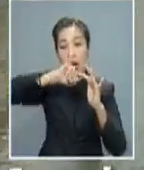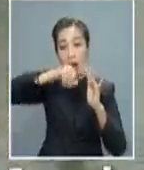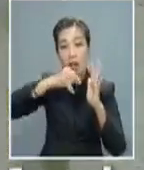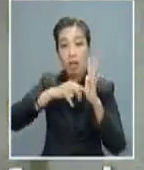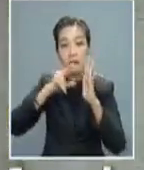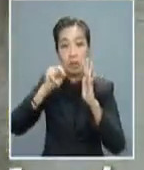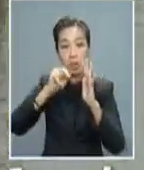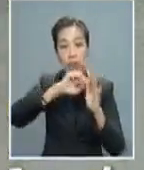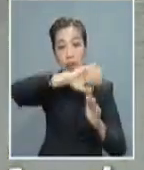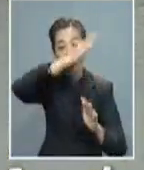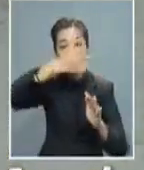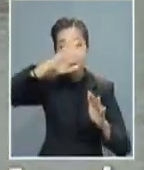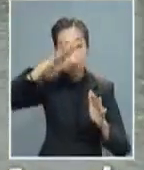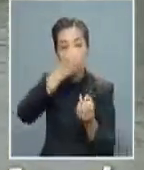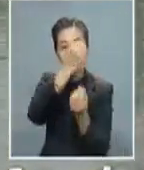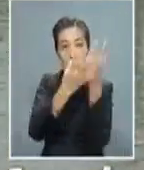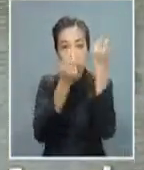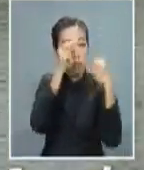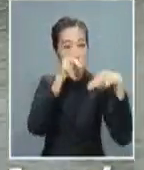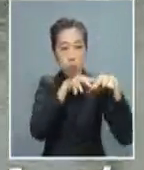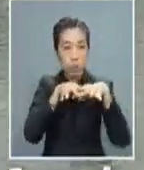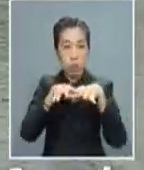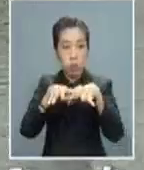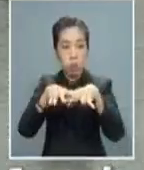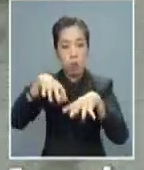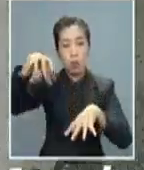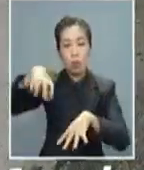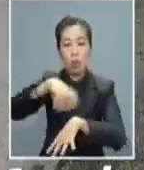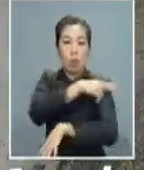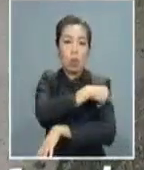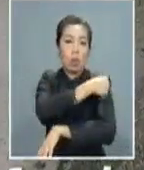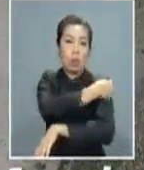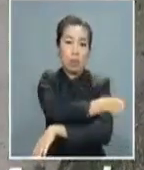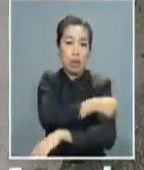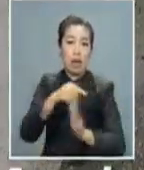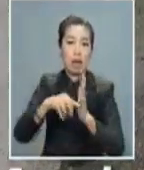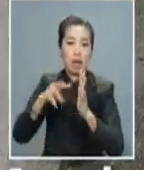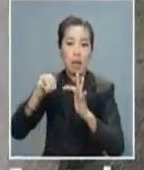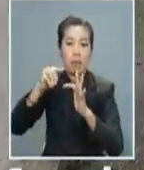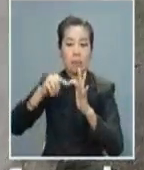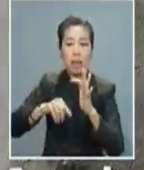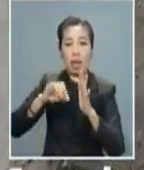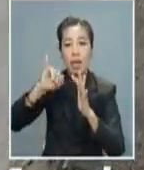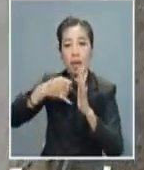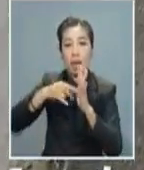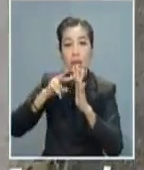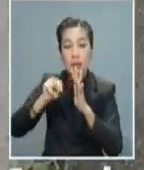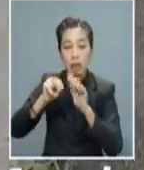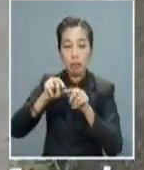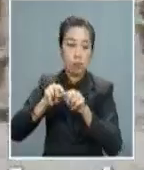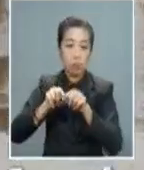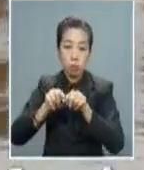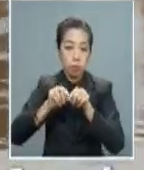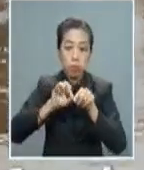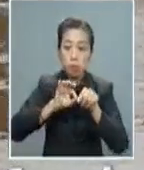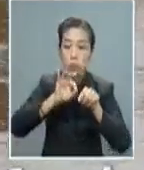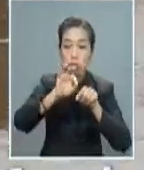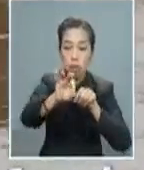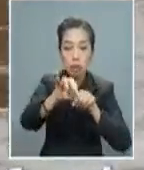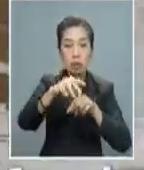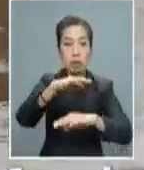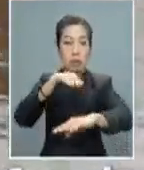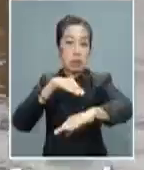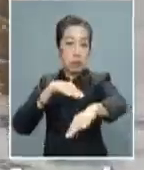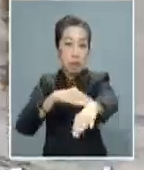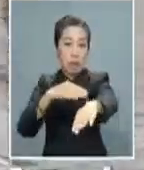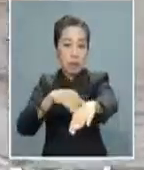สายแม่สายเชียงรายช่วงหน้าโรงพยาบาลแม่จันไปจนถึง3แยกแม่อายบางจุดนะคะสูงกว่า50เซนติเม